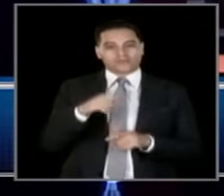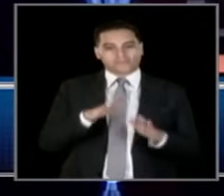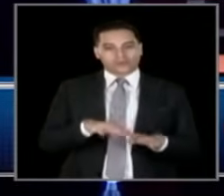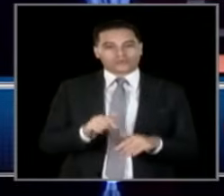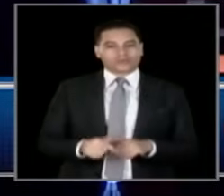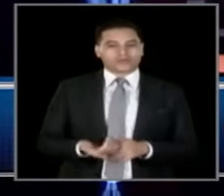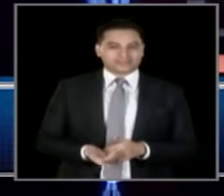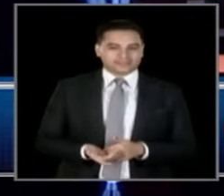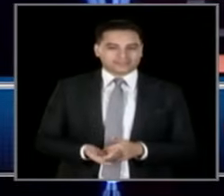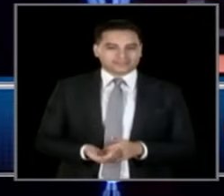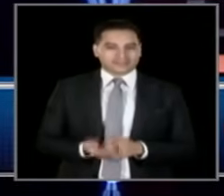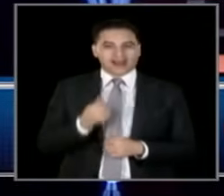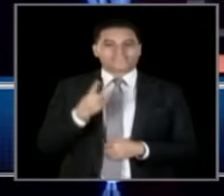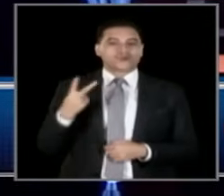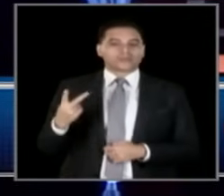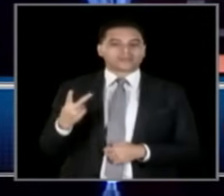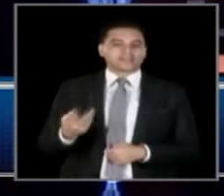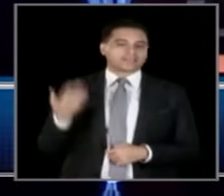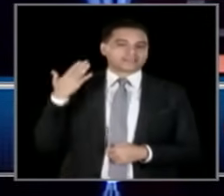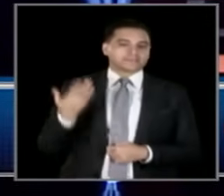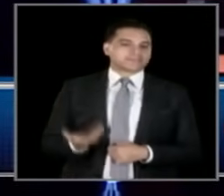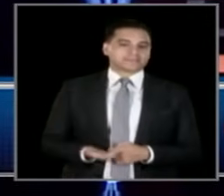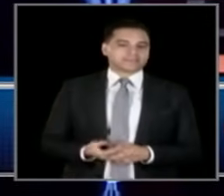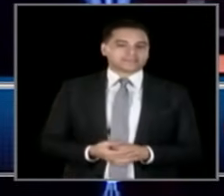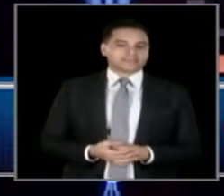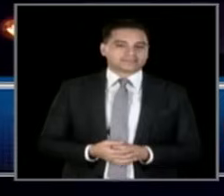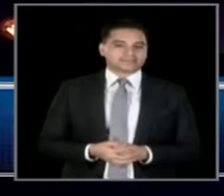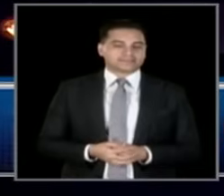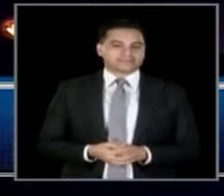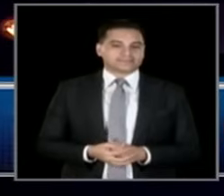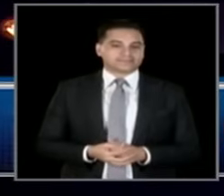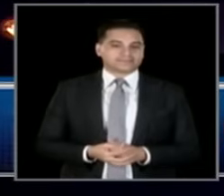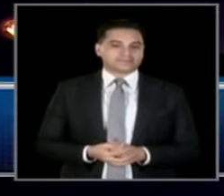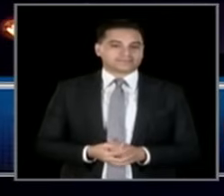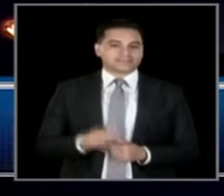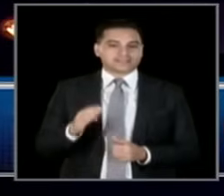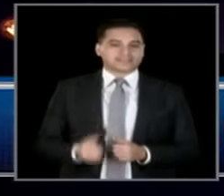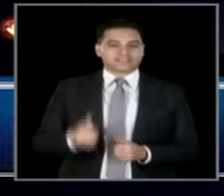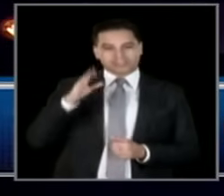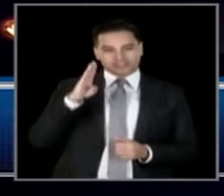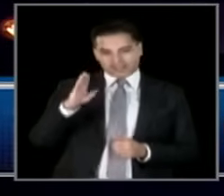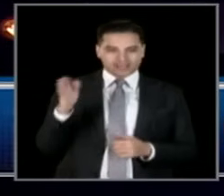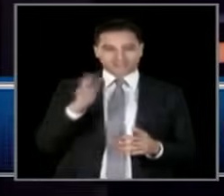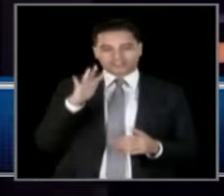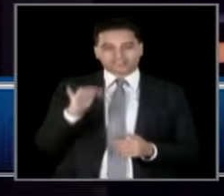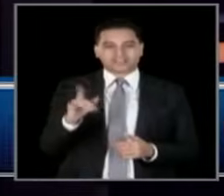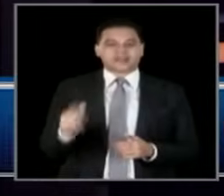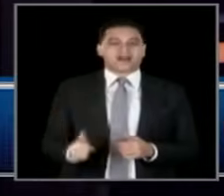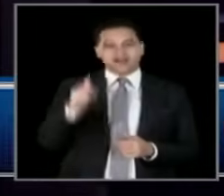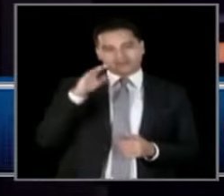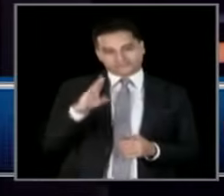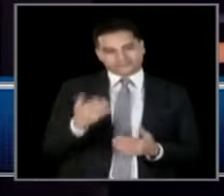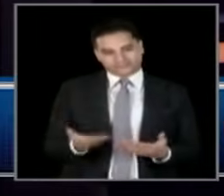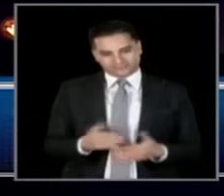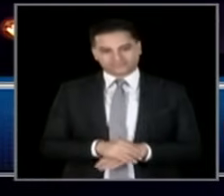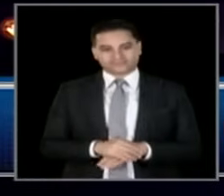الحالي عارفين. أنا عارفين. 2002 ما عارفين. ما احنا قلنا يمكن جاك. مين؟ جاك شيراك. بالظبط كده يا